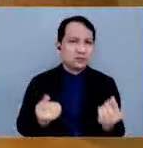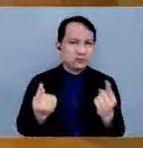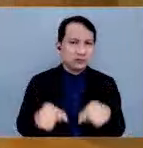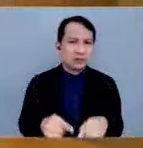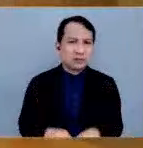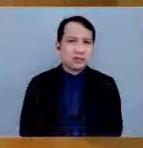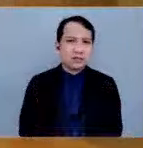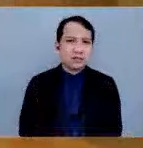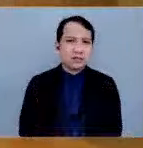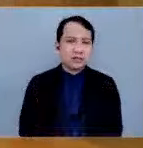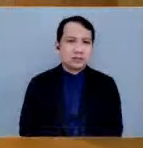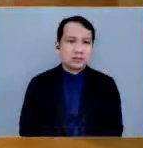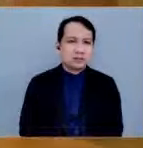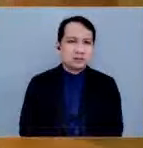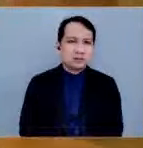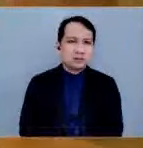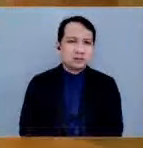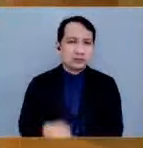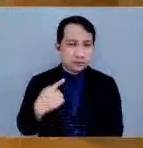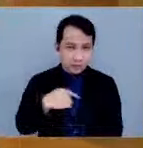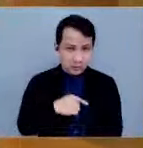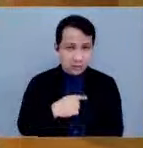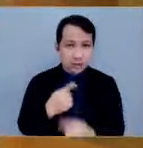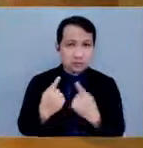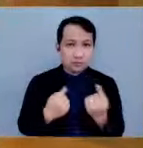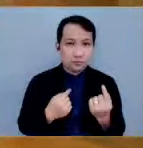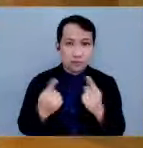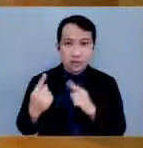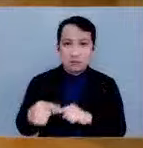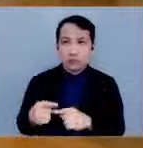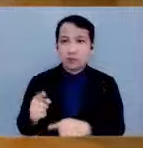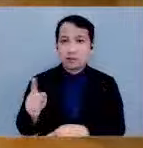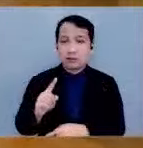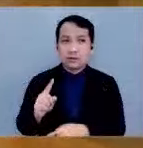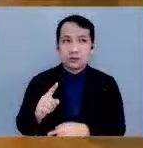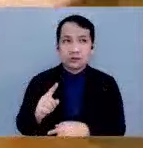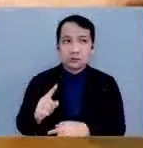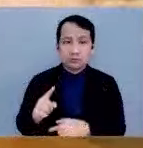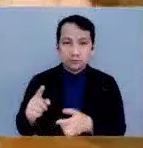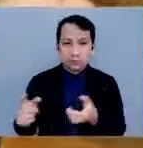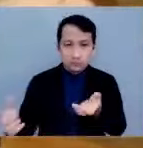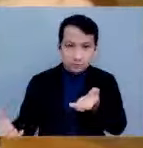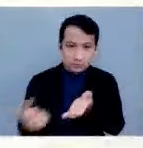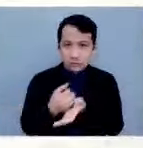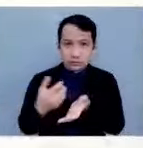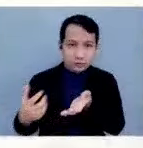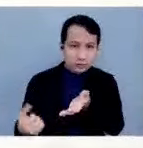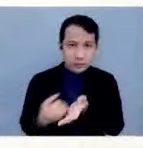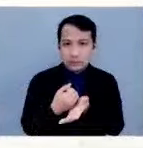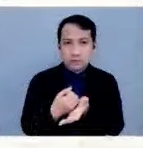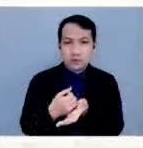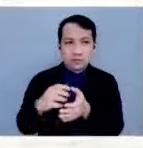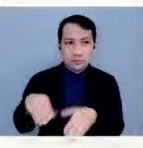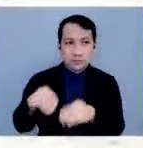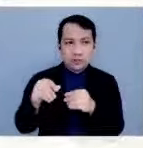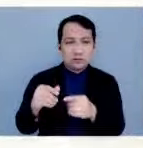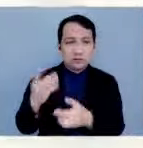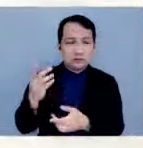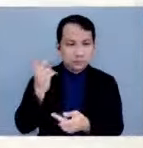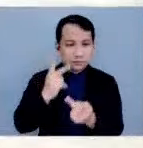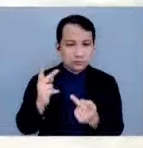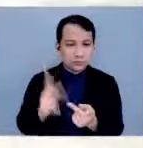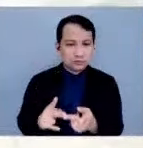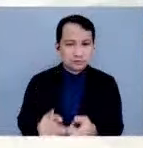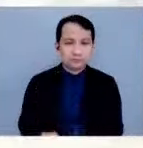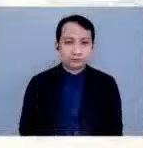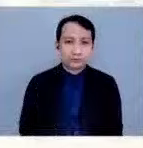dito is we actually dredge sand for reclamation purposes. Pero aminado